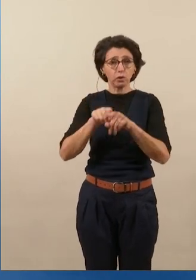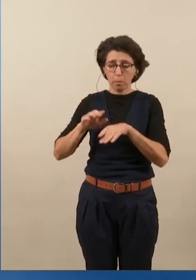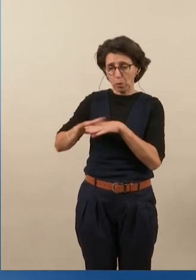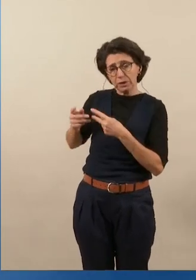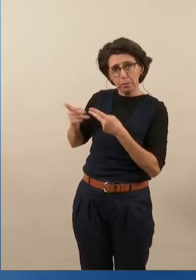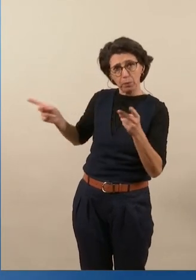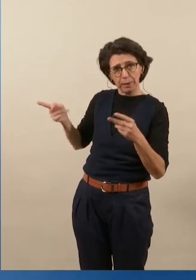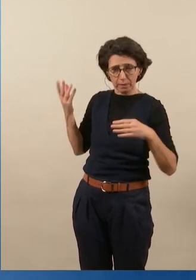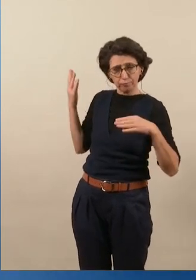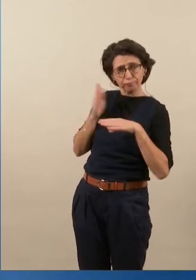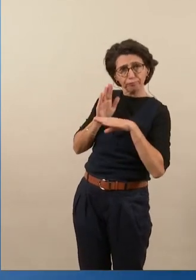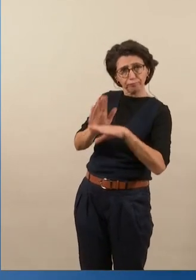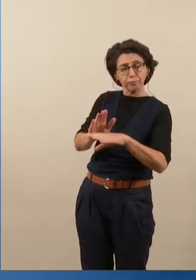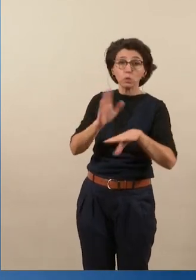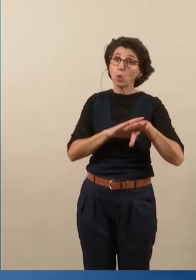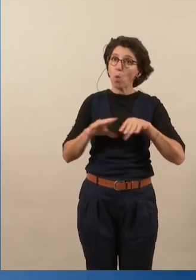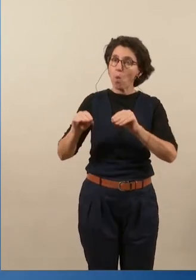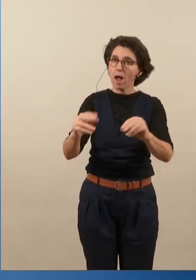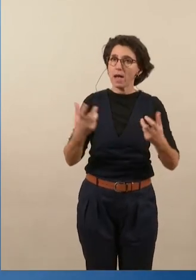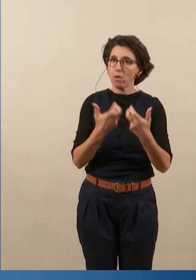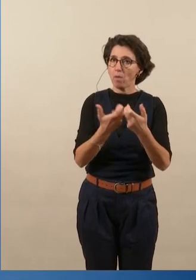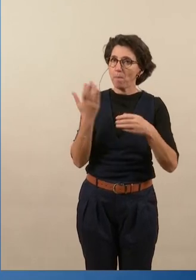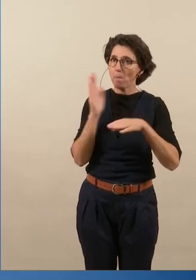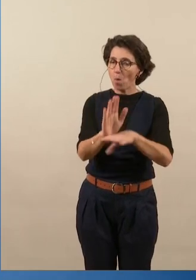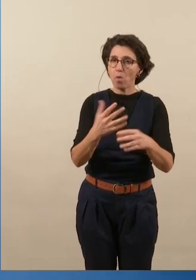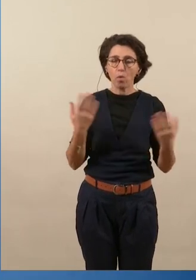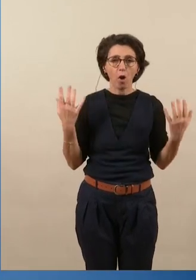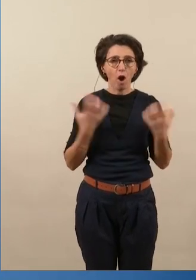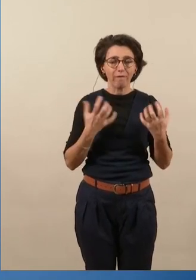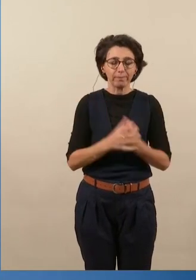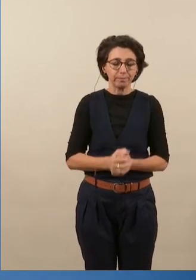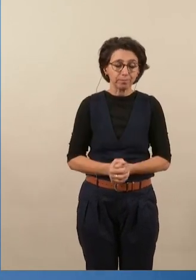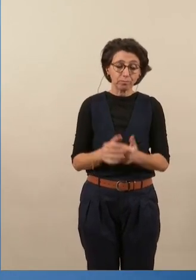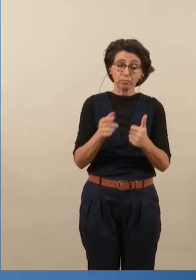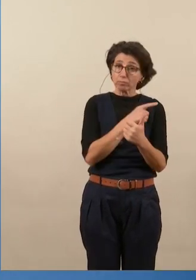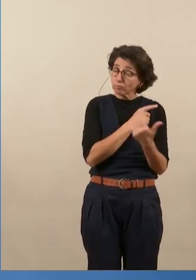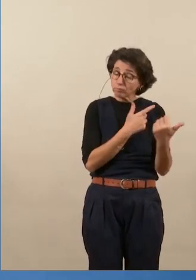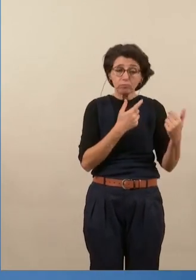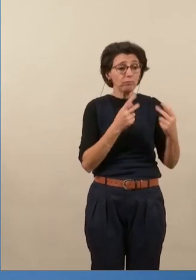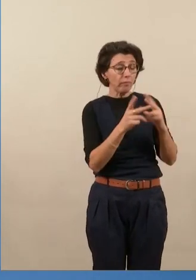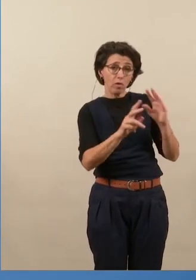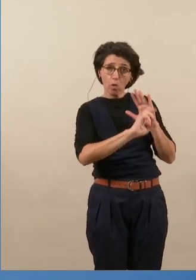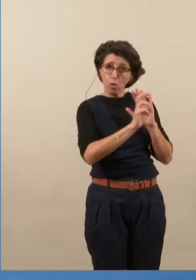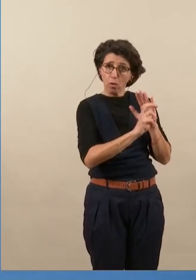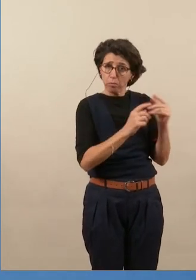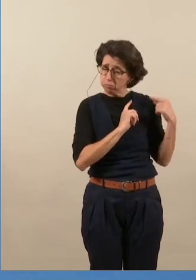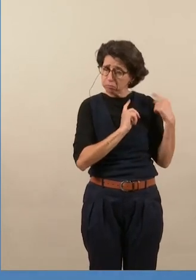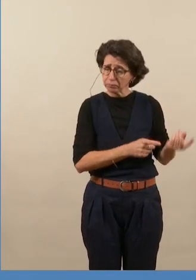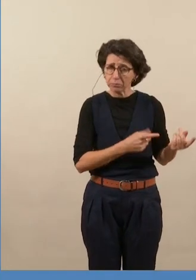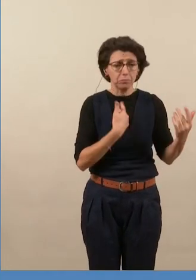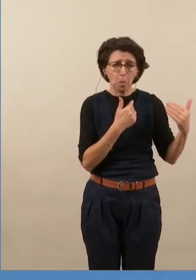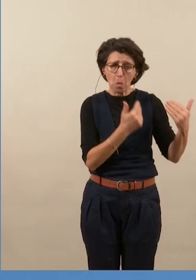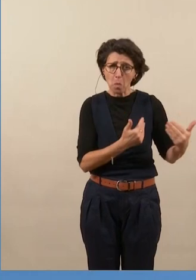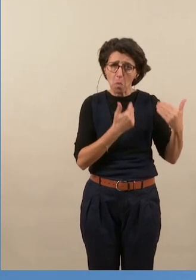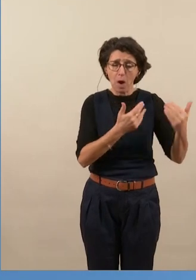les illustrer par des projets concrets la ville de Grenoble est et sera toujours en première ligne pour maintenir les services